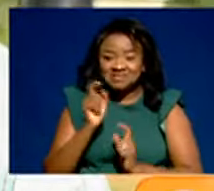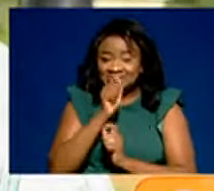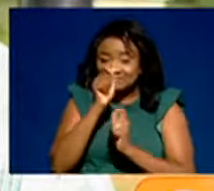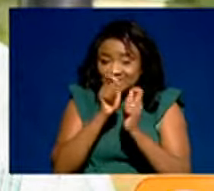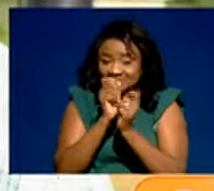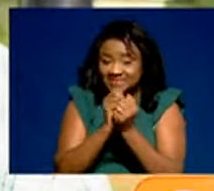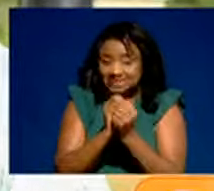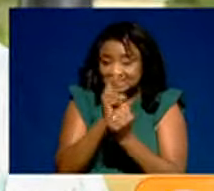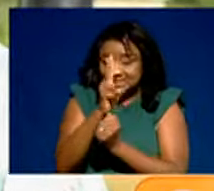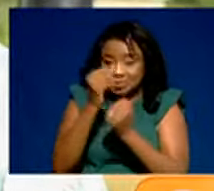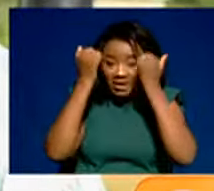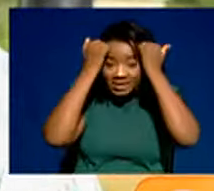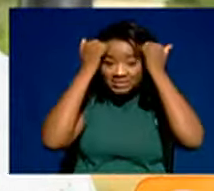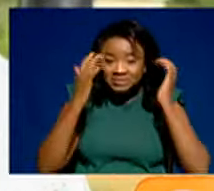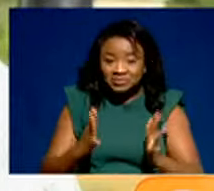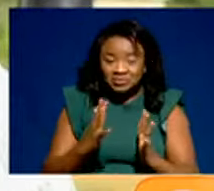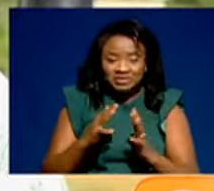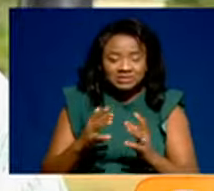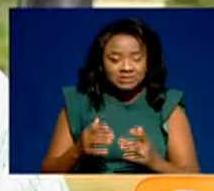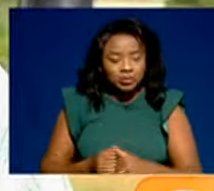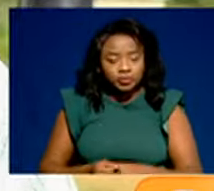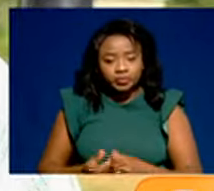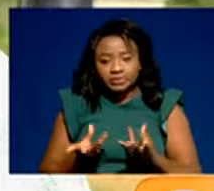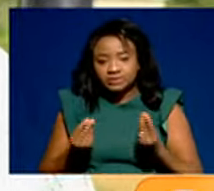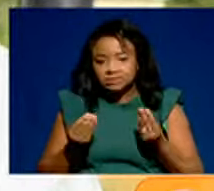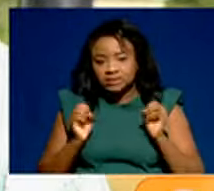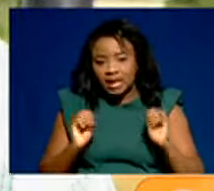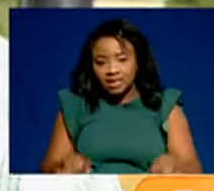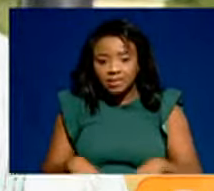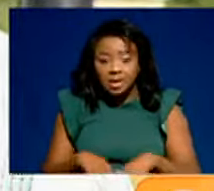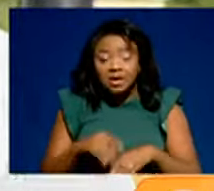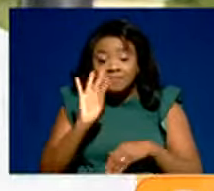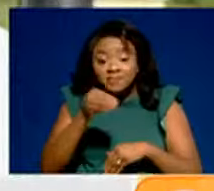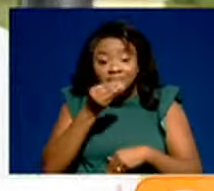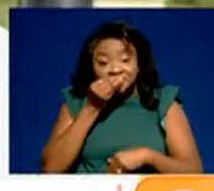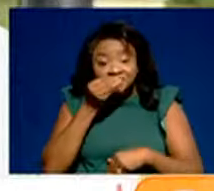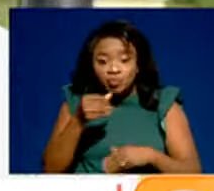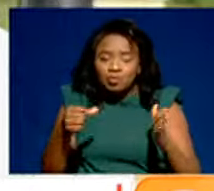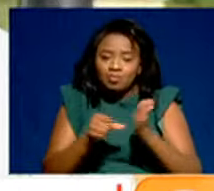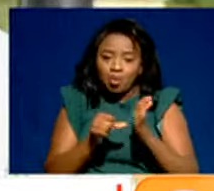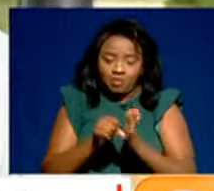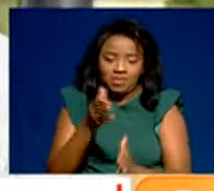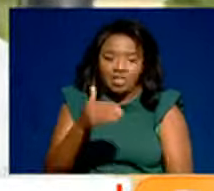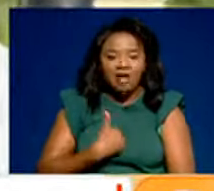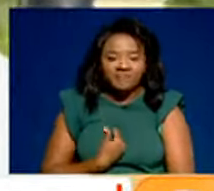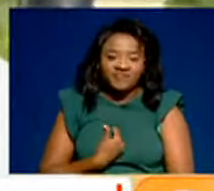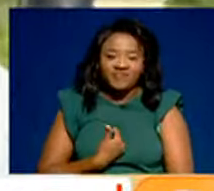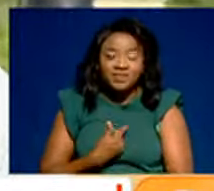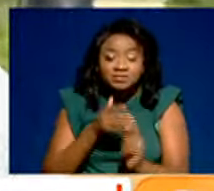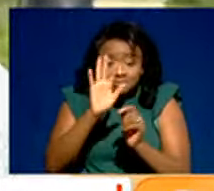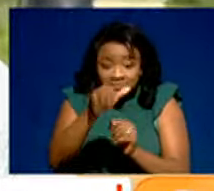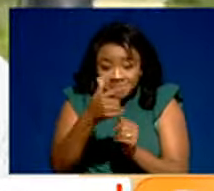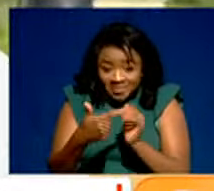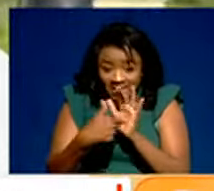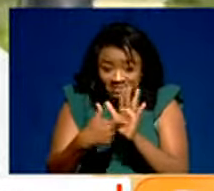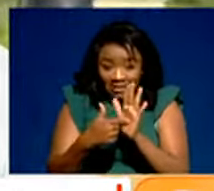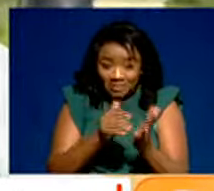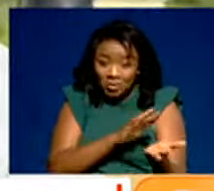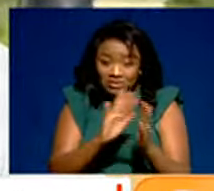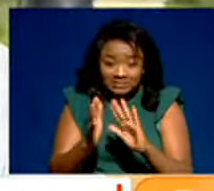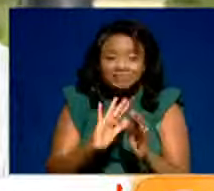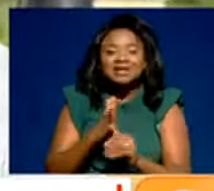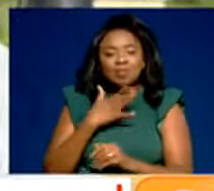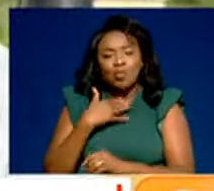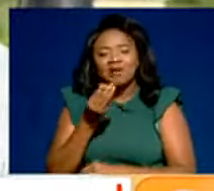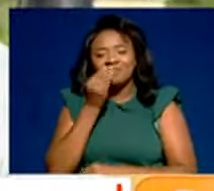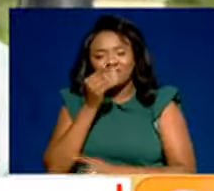The food is an issue. Sometimes you want to get food, no means of